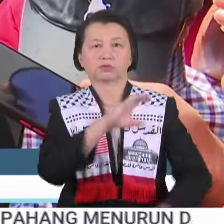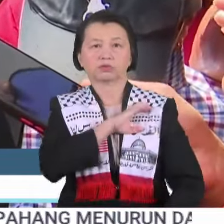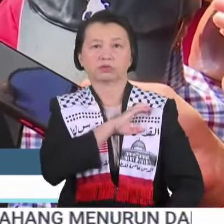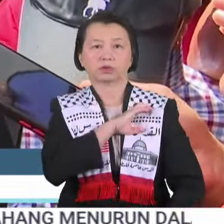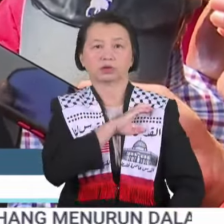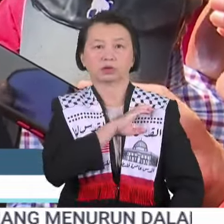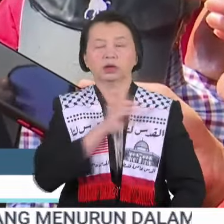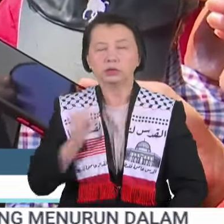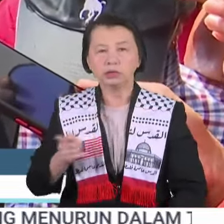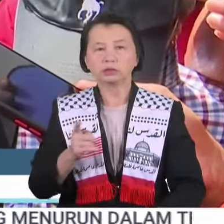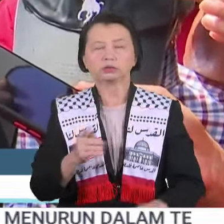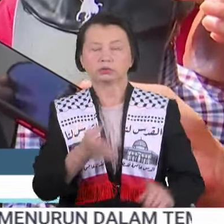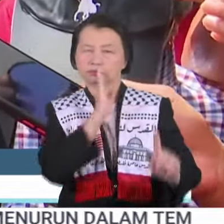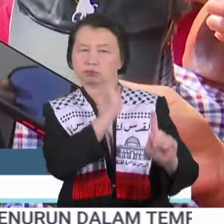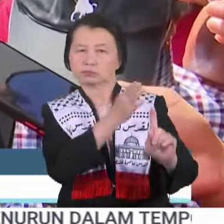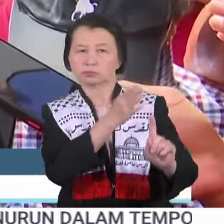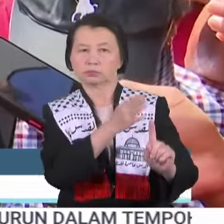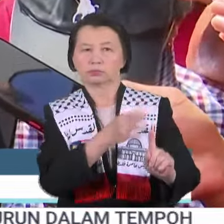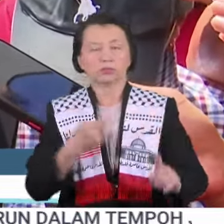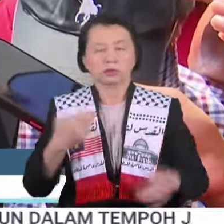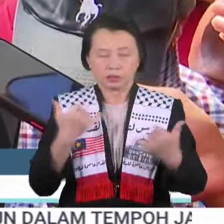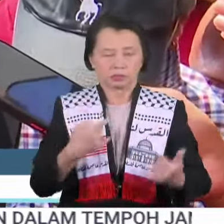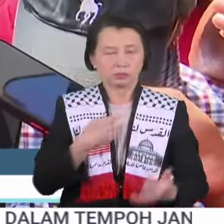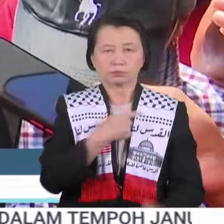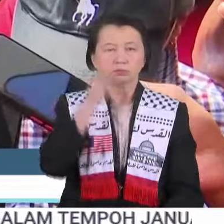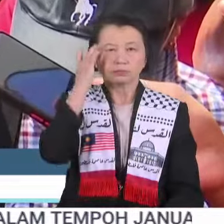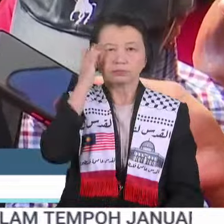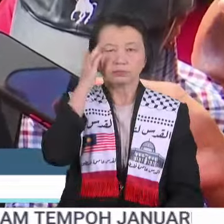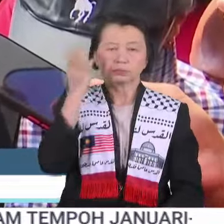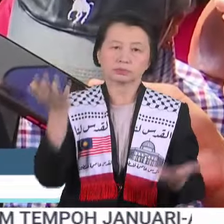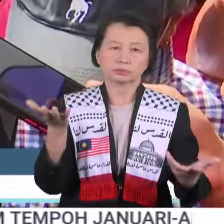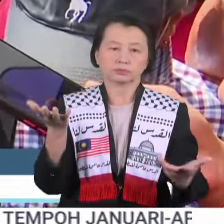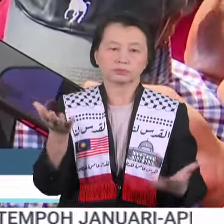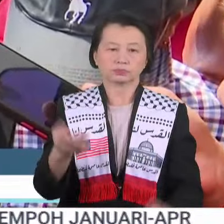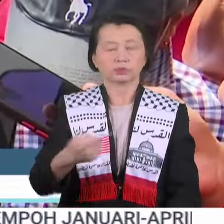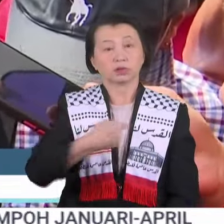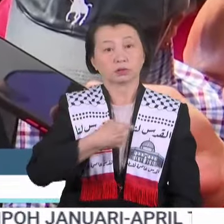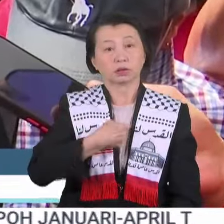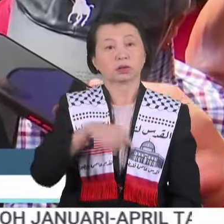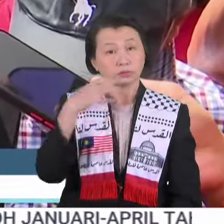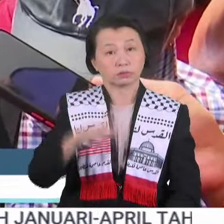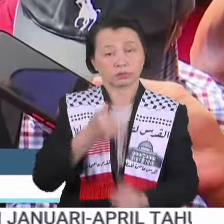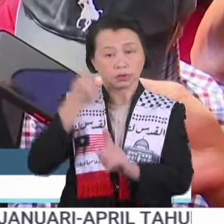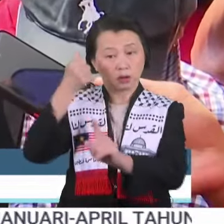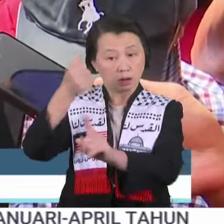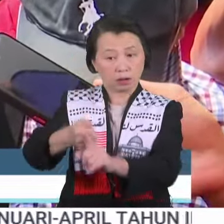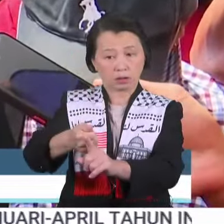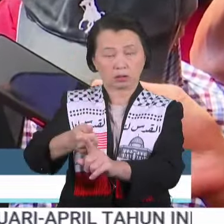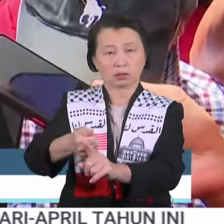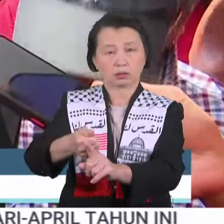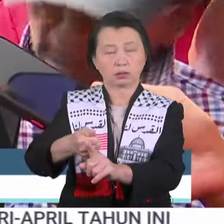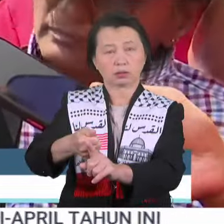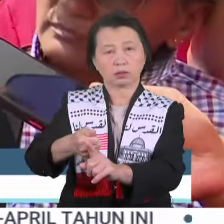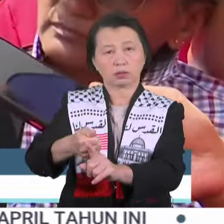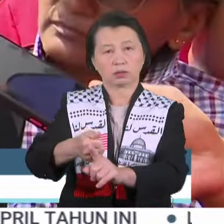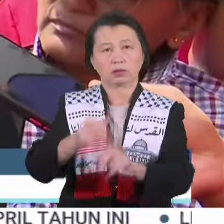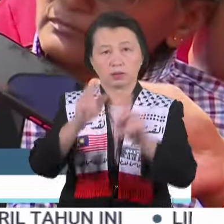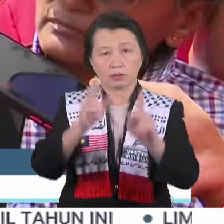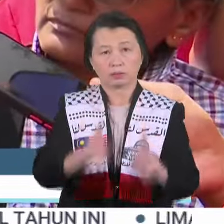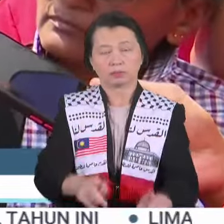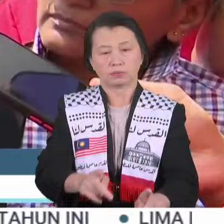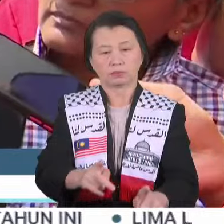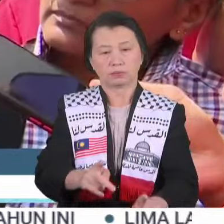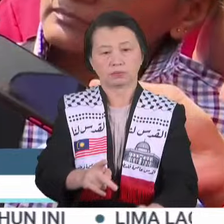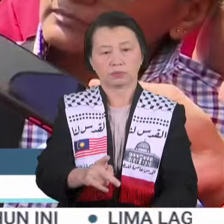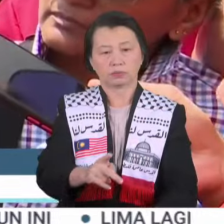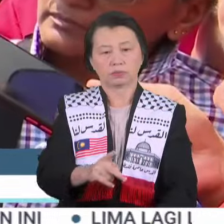untuk dia punya agenda dia yang kita tak tahu lagi buat masa ini. Saya juga telah mengarahkan untuk pihak Cawangan